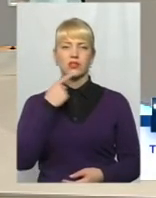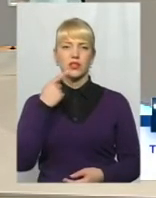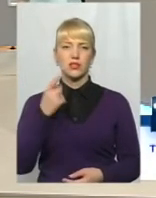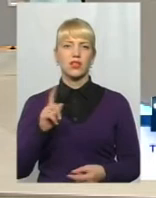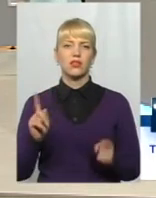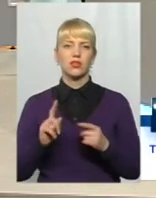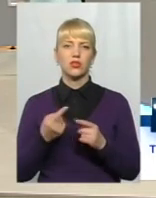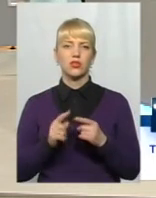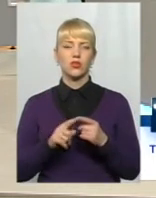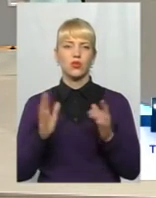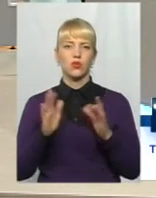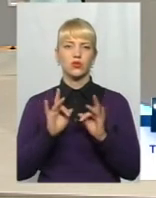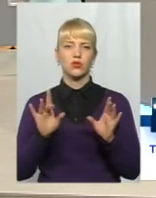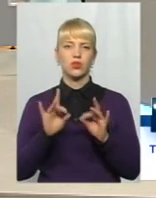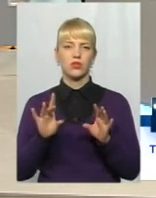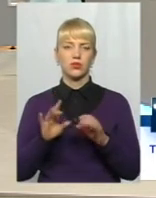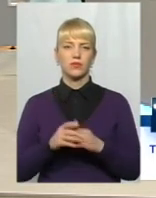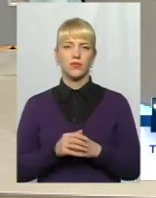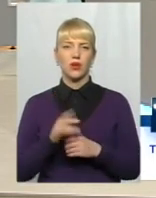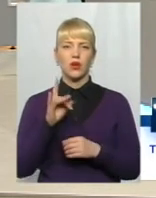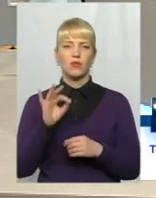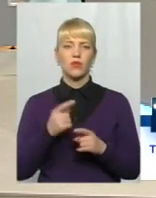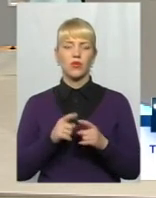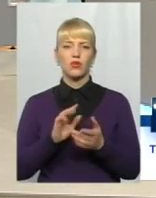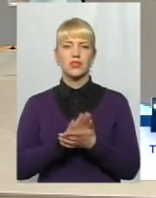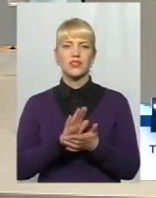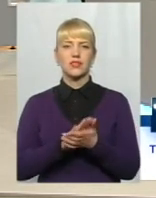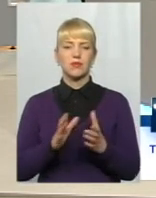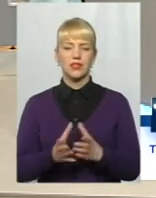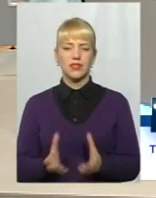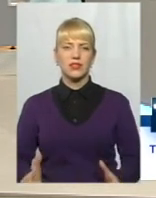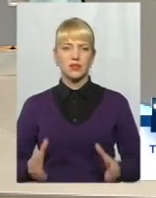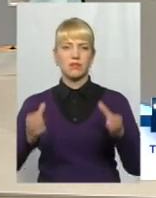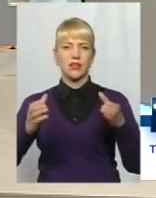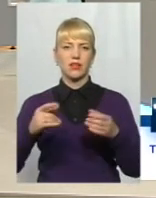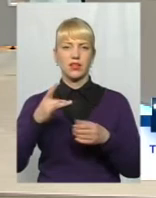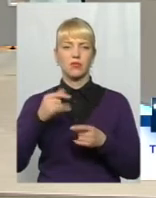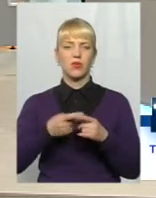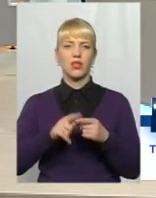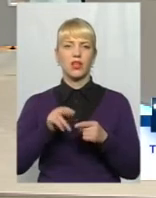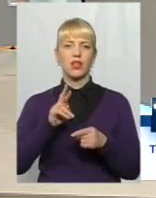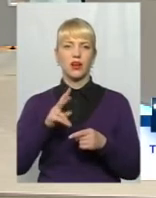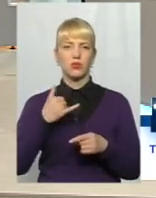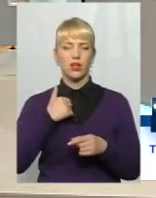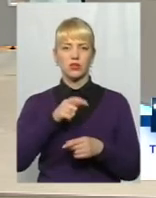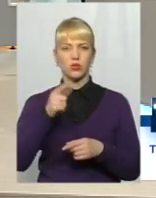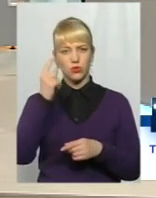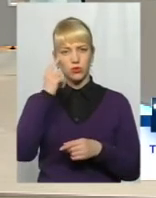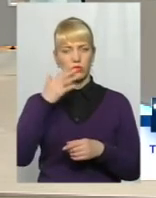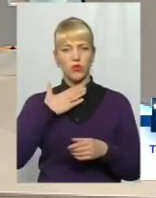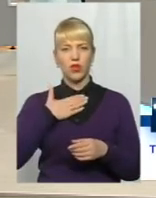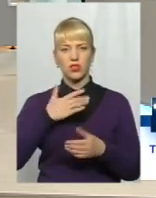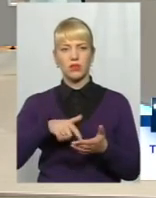до того сюжету, про сміттєзбірники і про те, як нас люди думають про наше